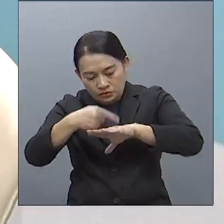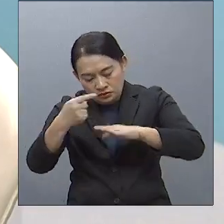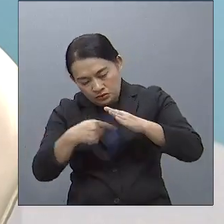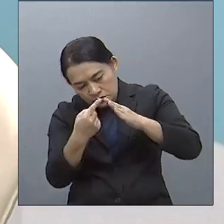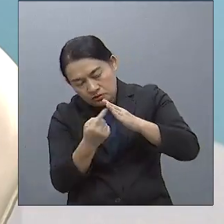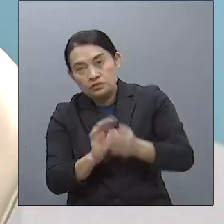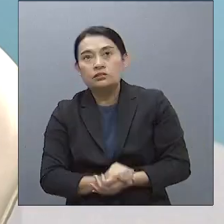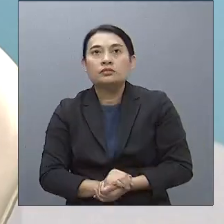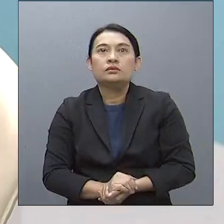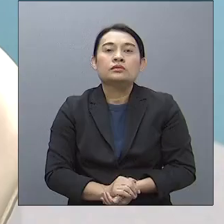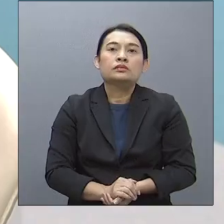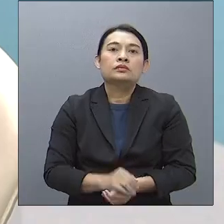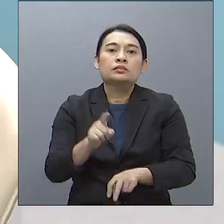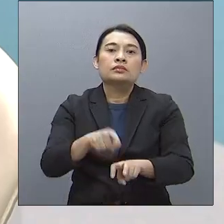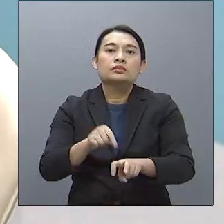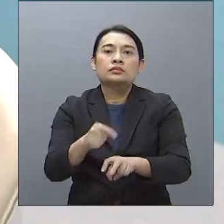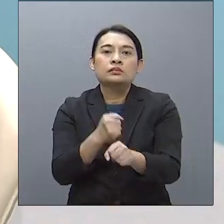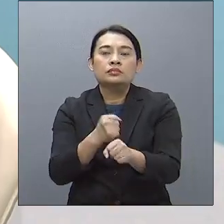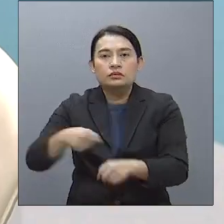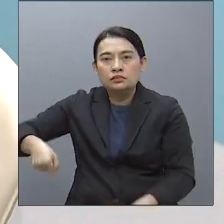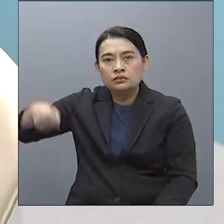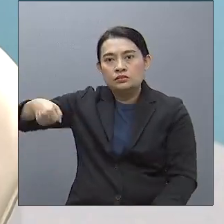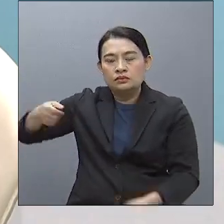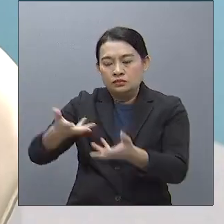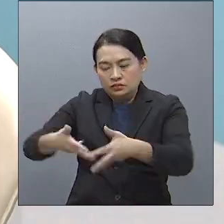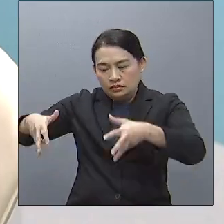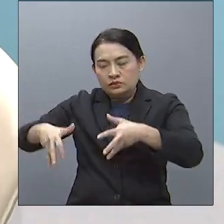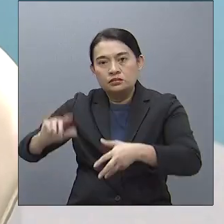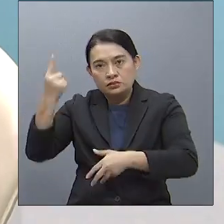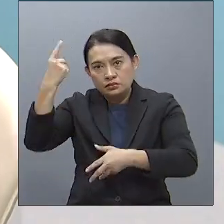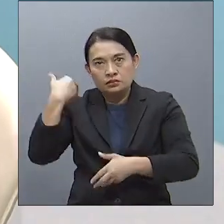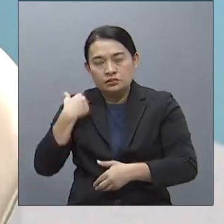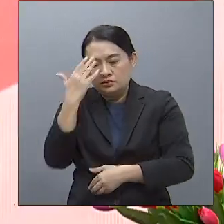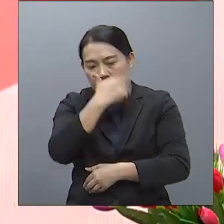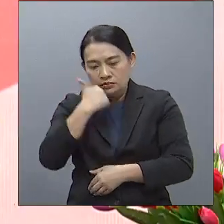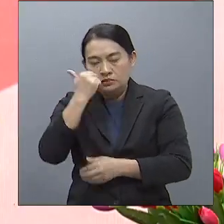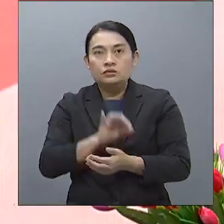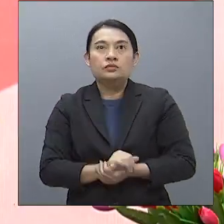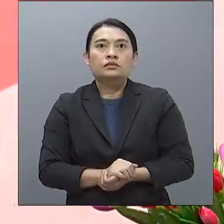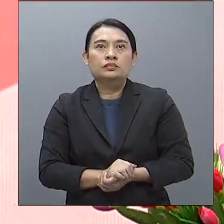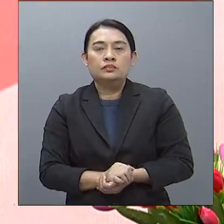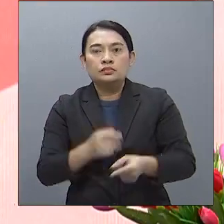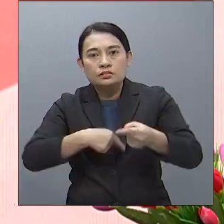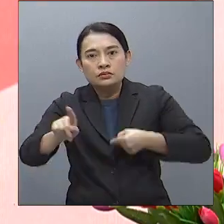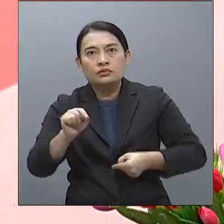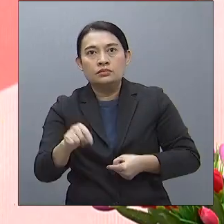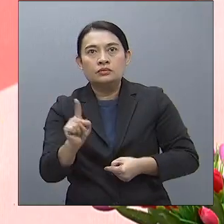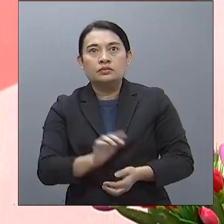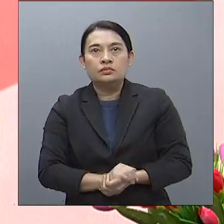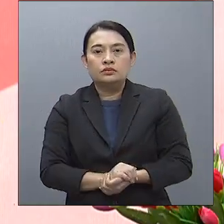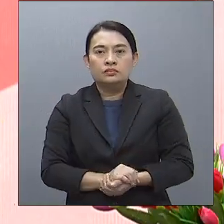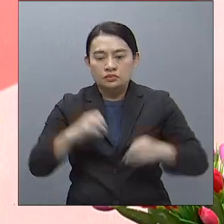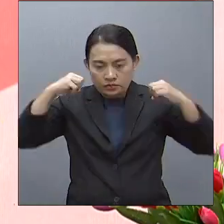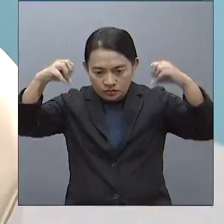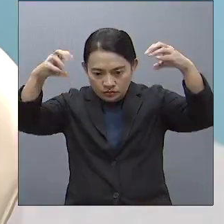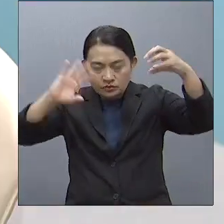ารองเท้าก็กลายเป็นงานศิลป์ได้กระเป๋าสารก็สวยทันสมัยนะคะ น้องมุกบอกว่าไปงานไอ้นี่มานี่ใช่ไหมชมพูพันทิพย์เนี่ย